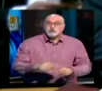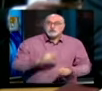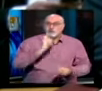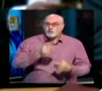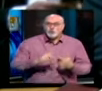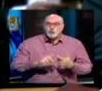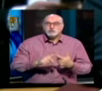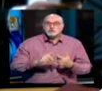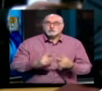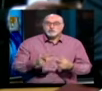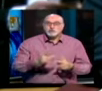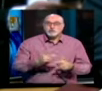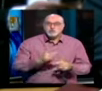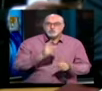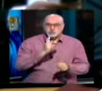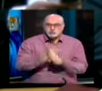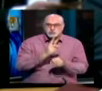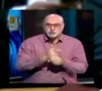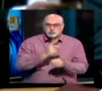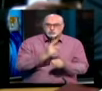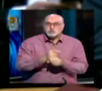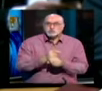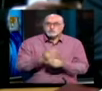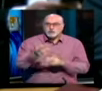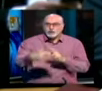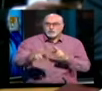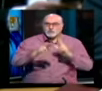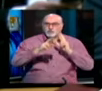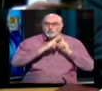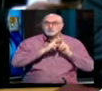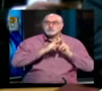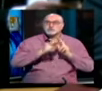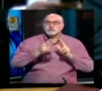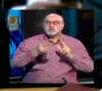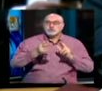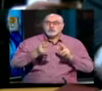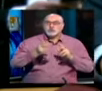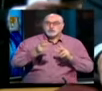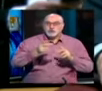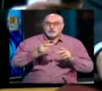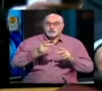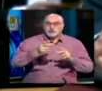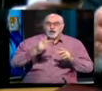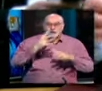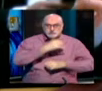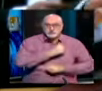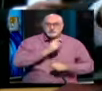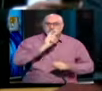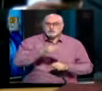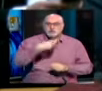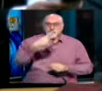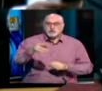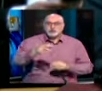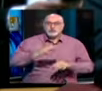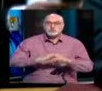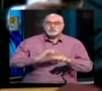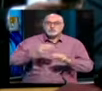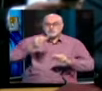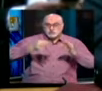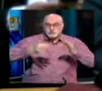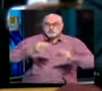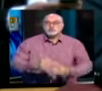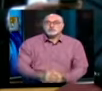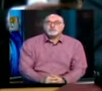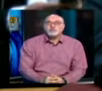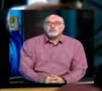الاستجابة فورا للتدابير التي أقرتها المحكمة، كما